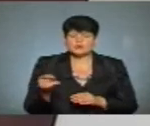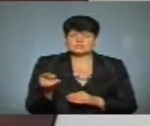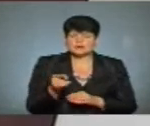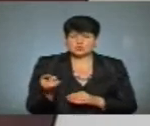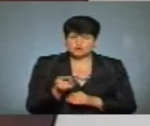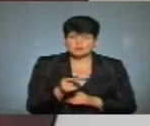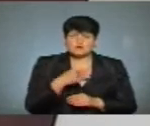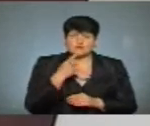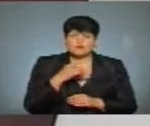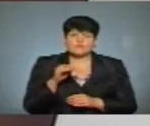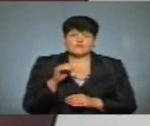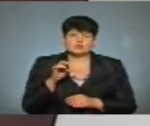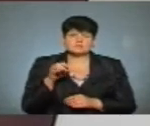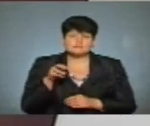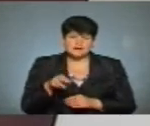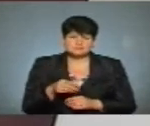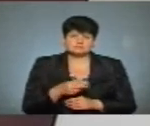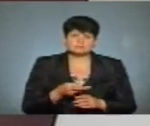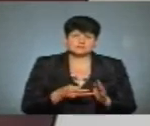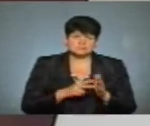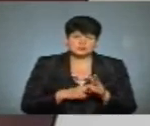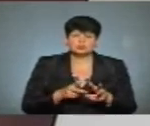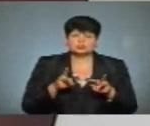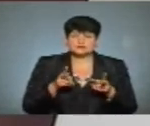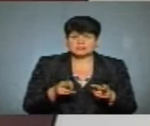словами фронтмена, планують презентувати кліп